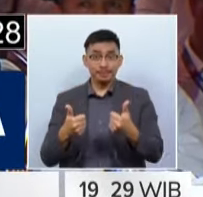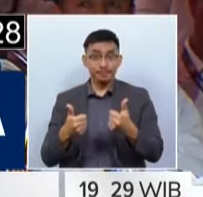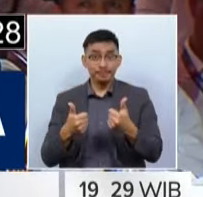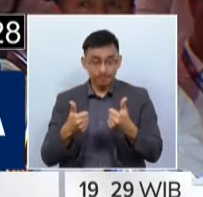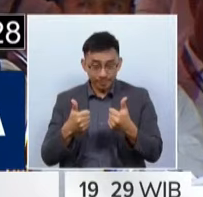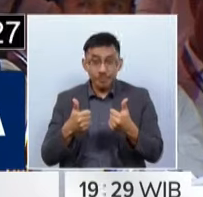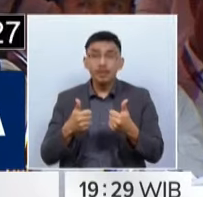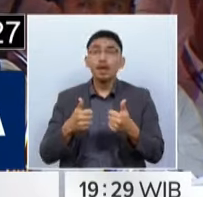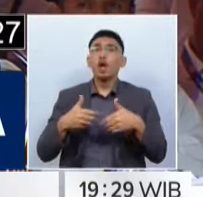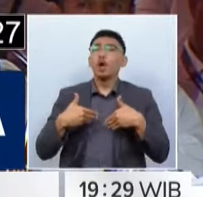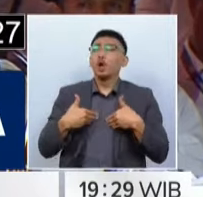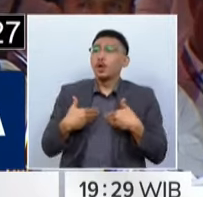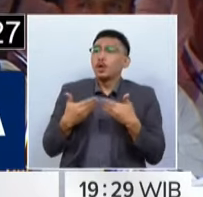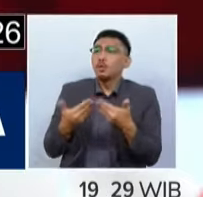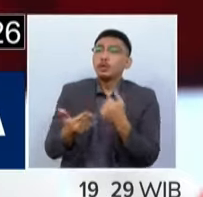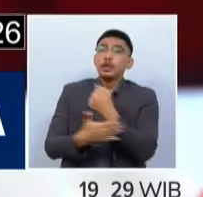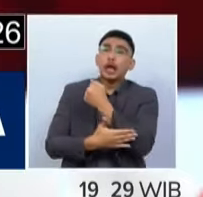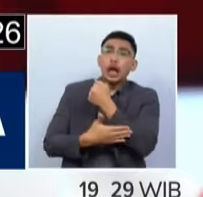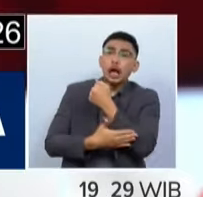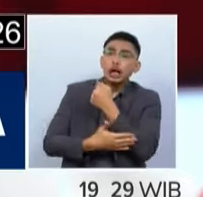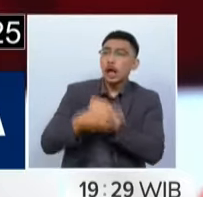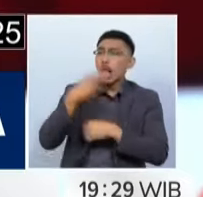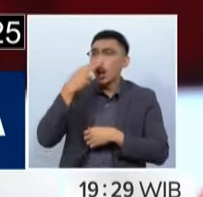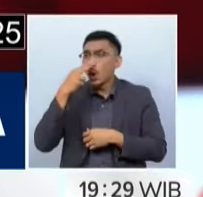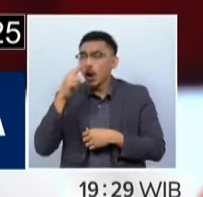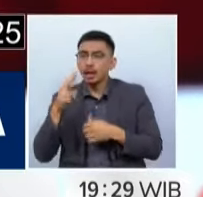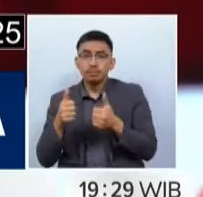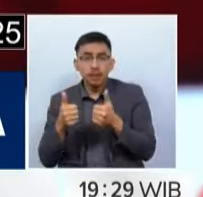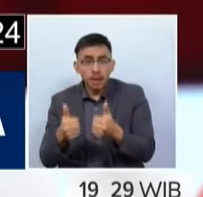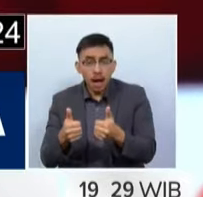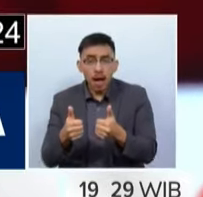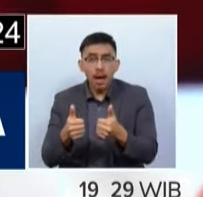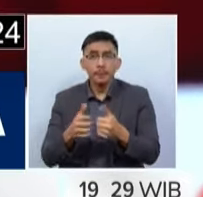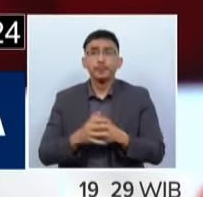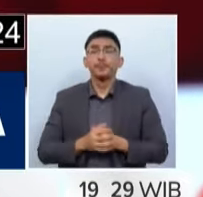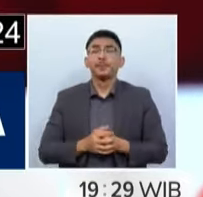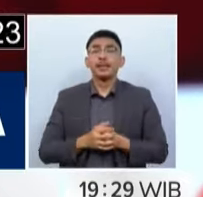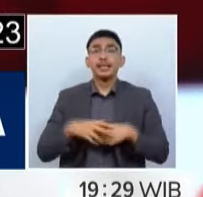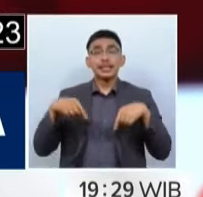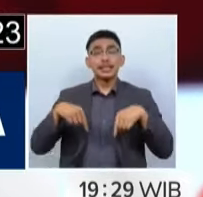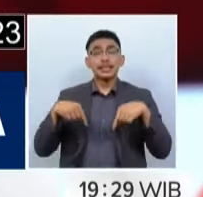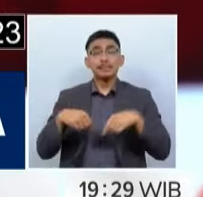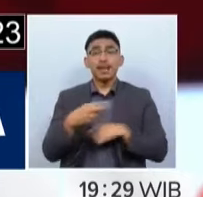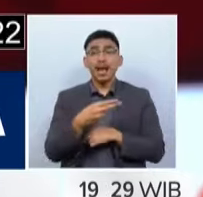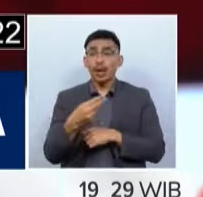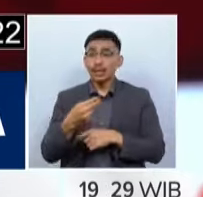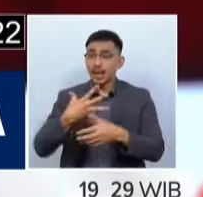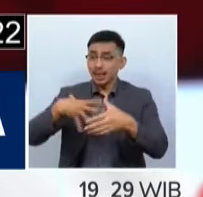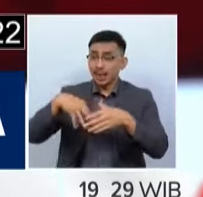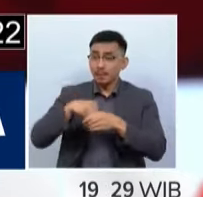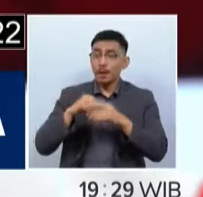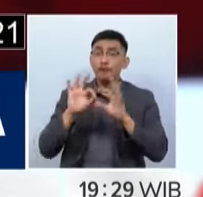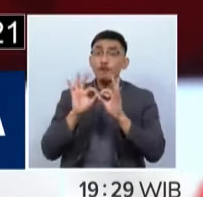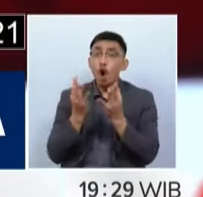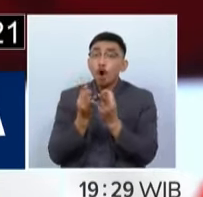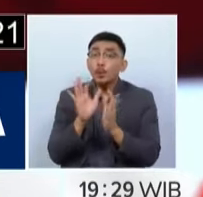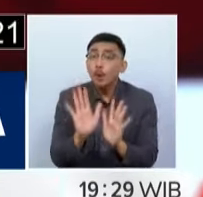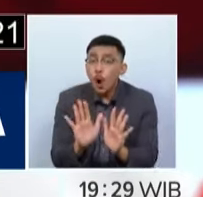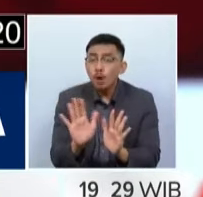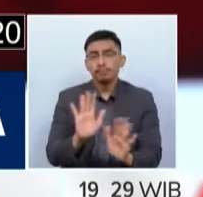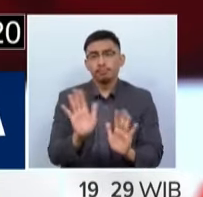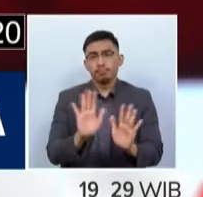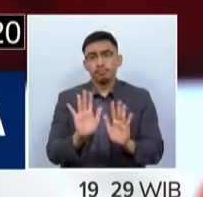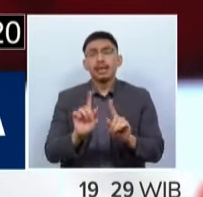Panglima diplomasi Indonesia bukan hanya hadir dalam forumforum tapi hadir warnai